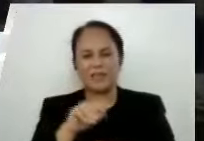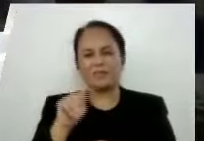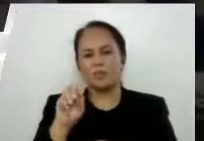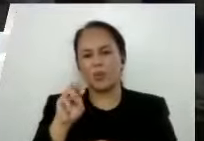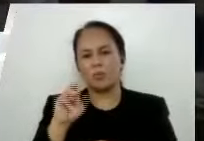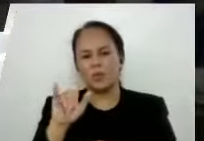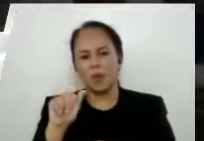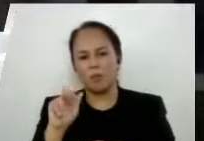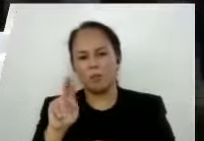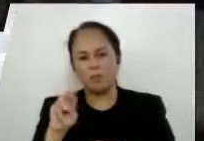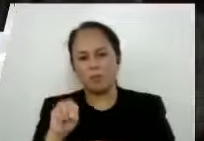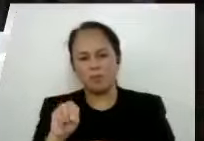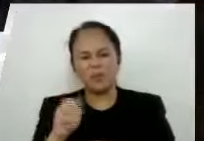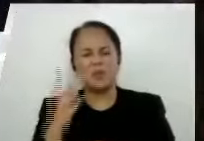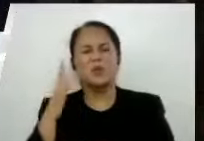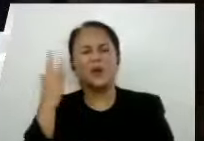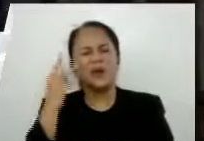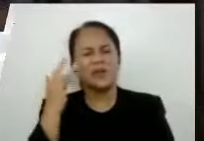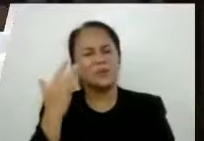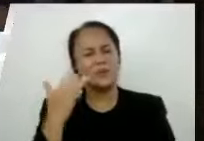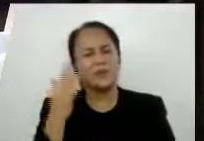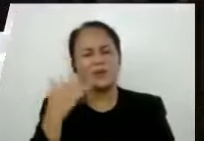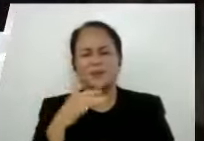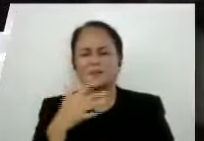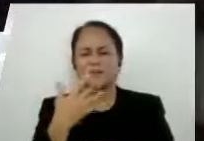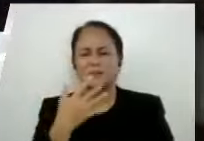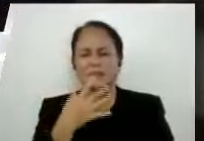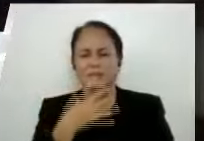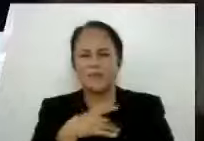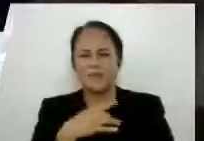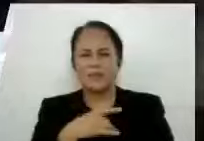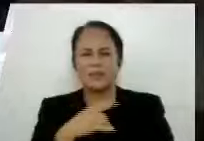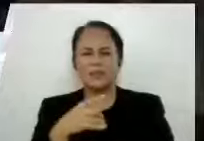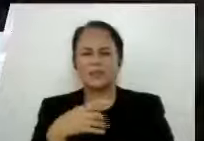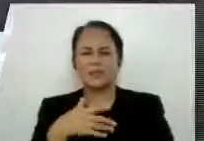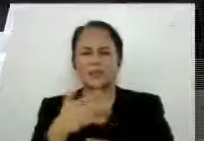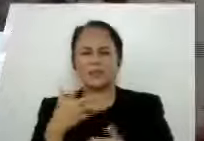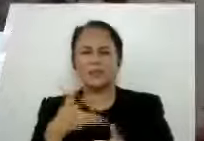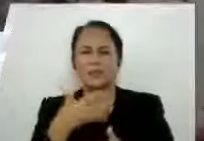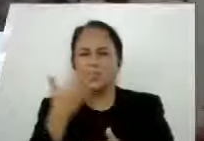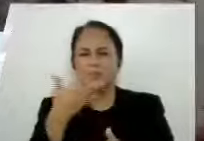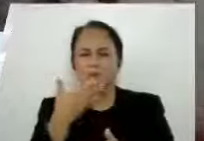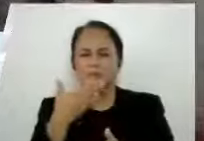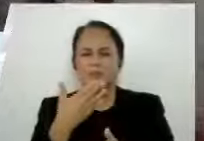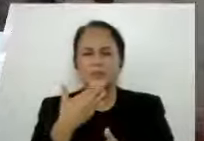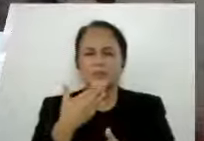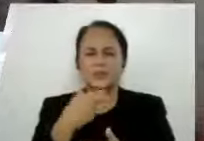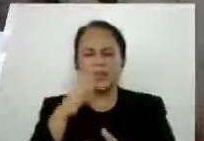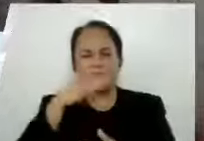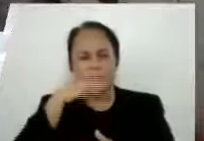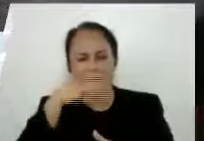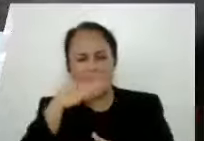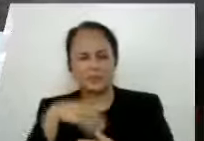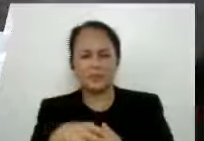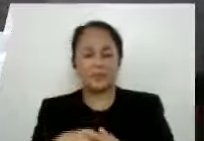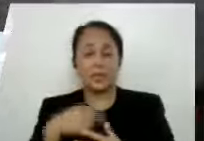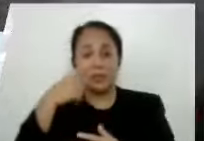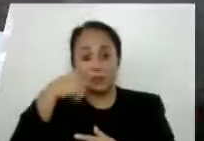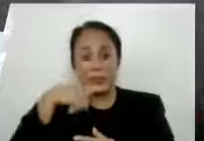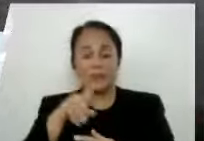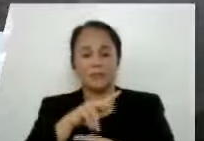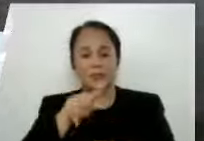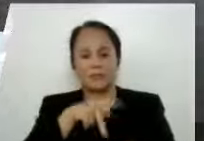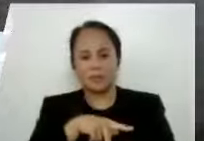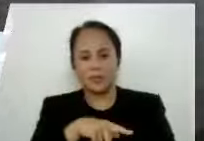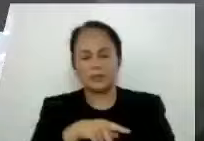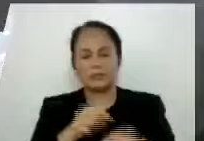Ano bong taste na distinct sa kanila na gusto nyo? Medyo manamis na miss tsaka spicy. Ang Thailand-Philippine Street Food